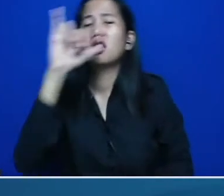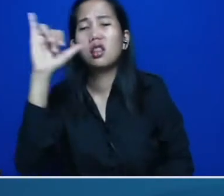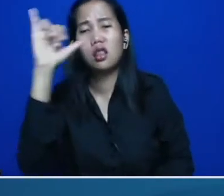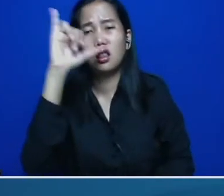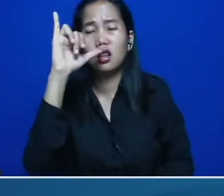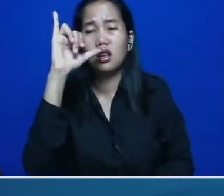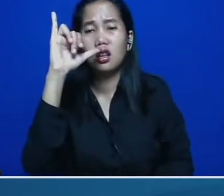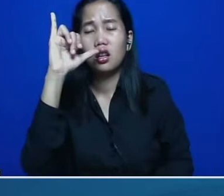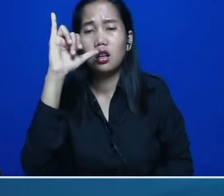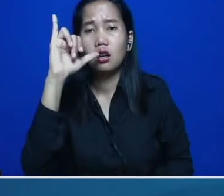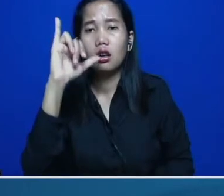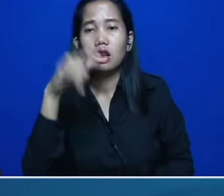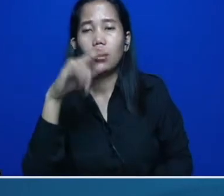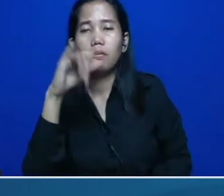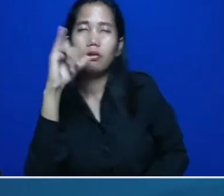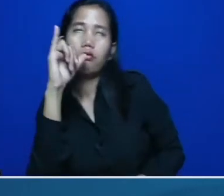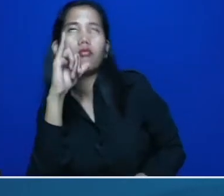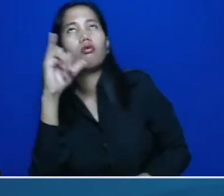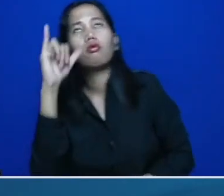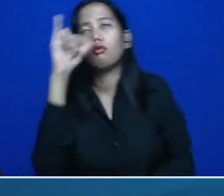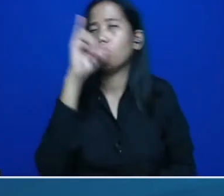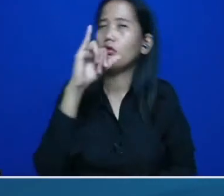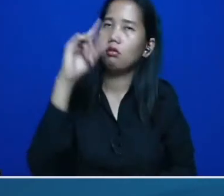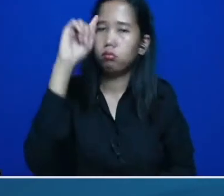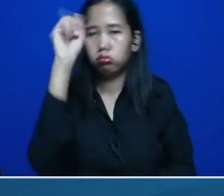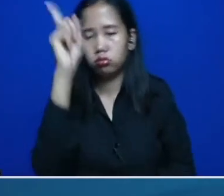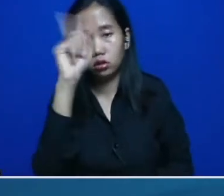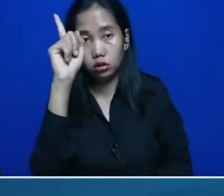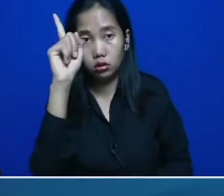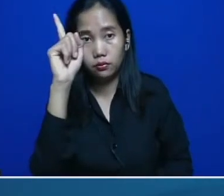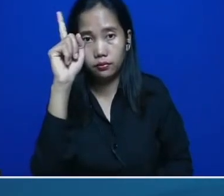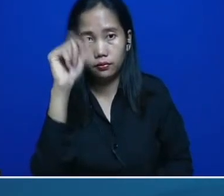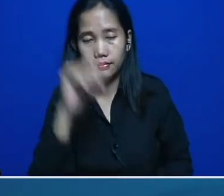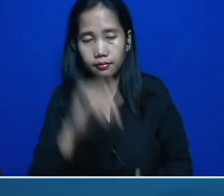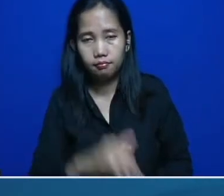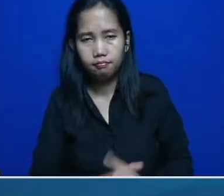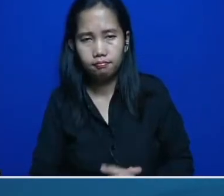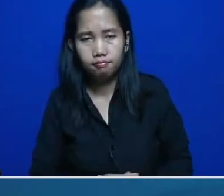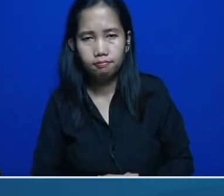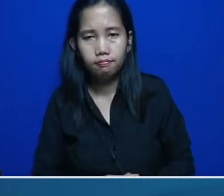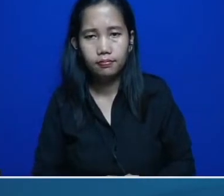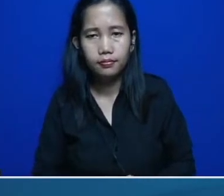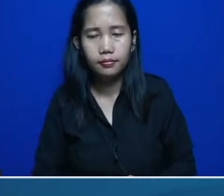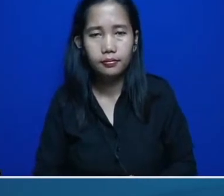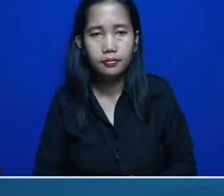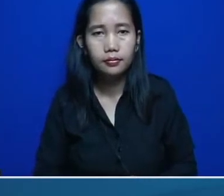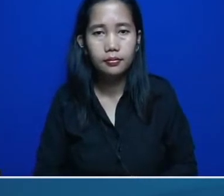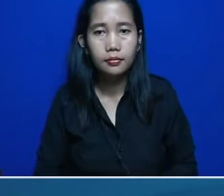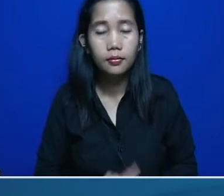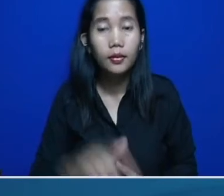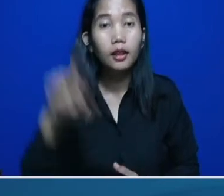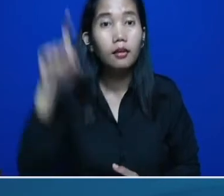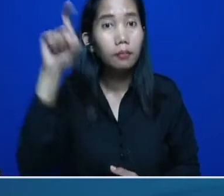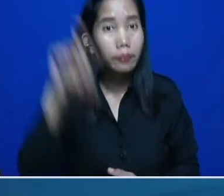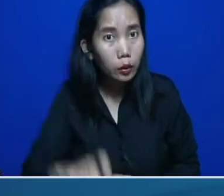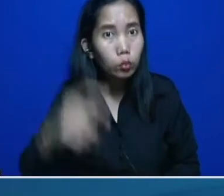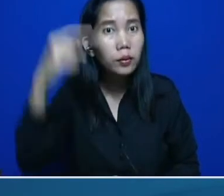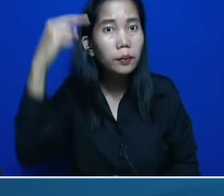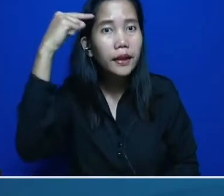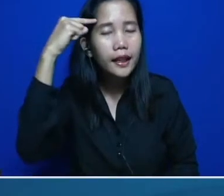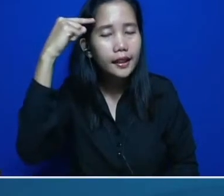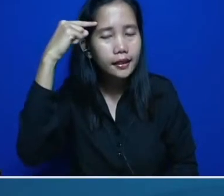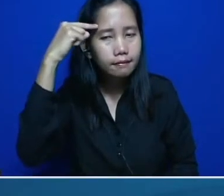mabuk padahal seorang Imam memerlukan pemikiran yang jernih sang